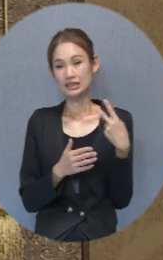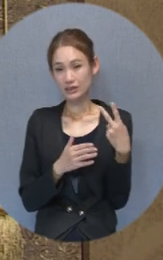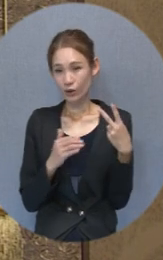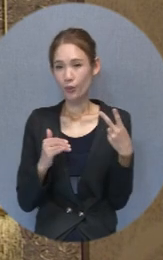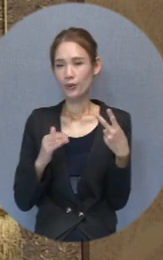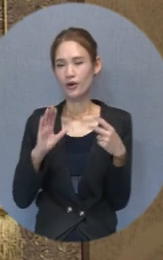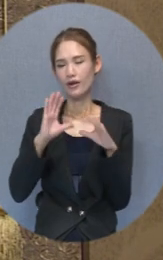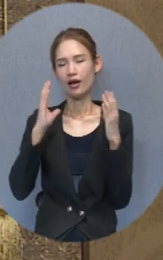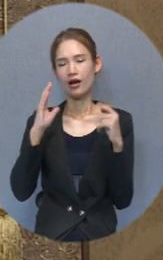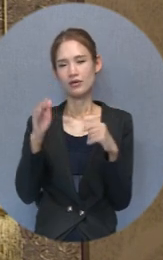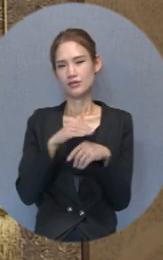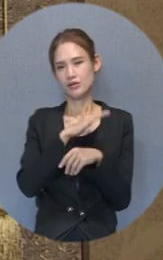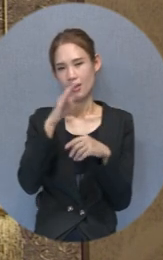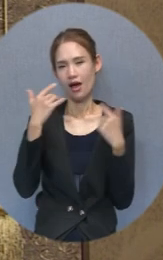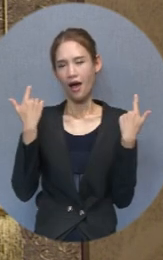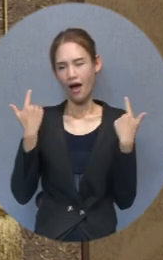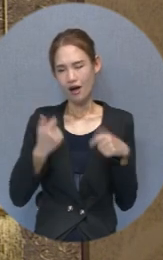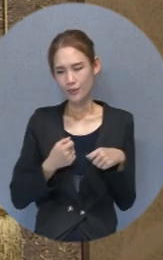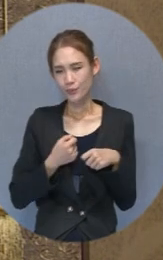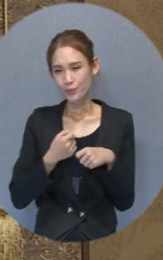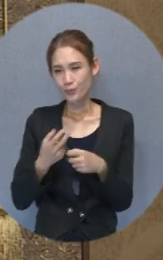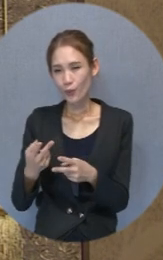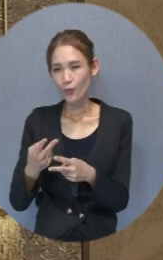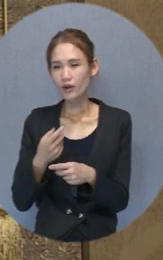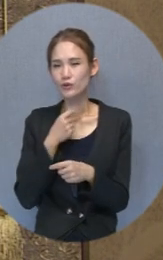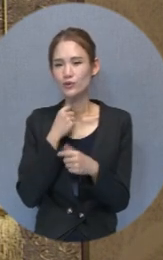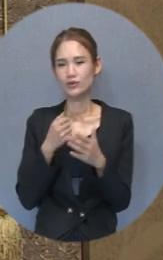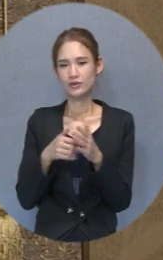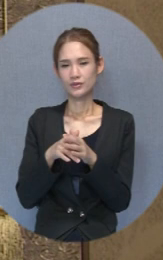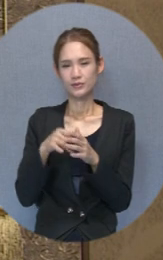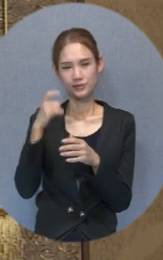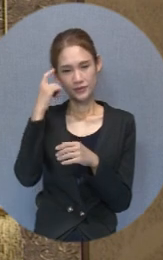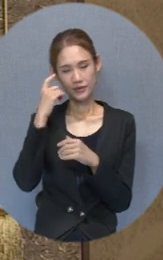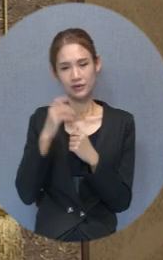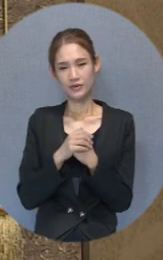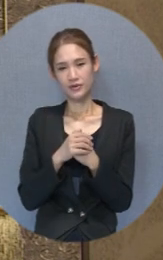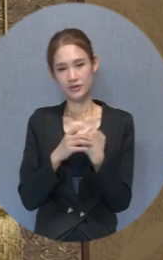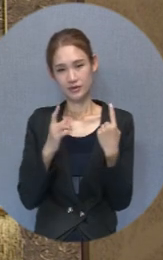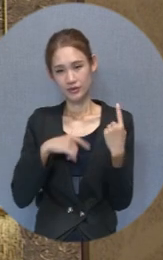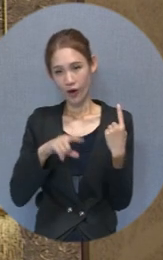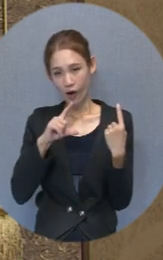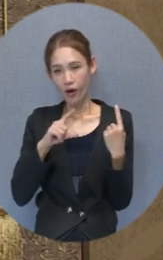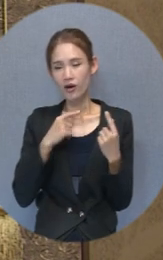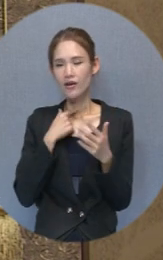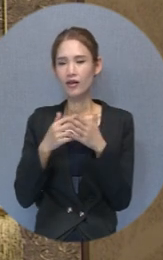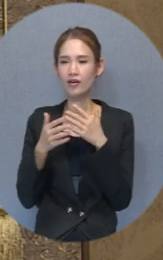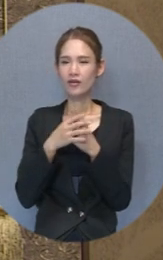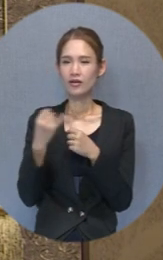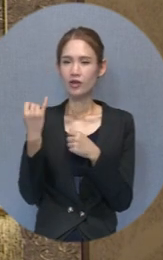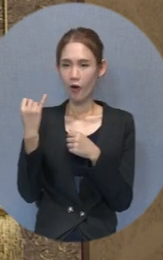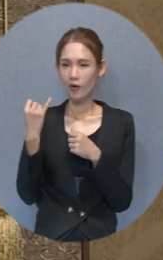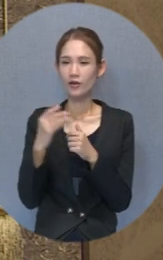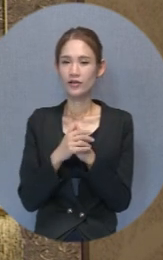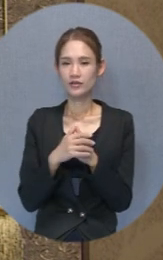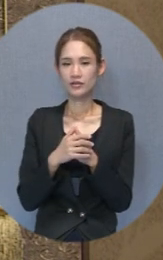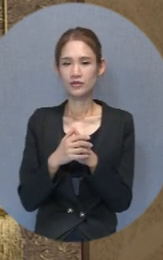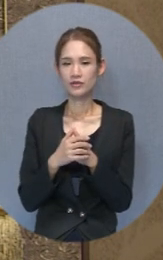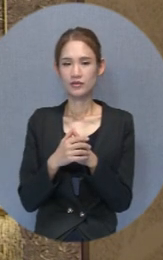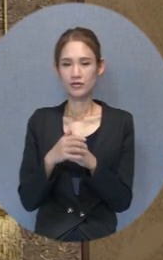2,000명 되는 아이들한테 항상 보내줄 수 있게끔 하자라는 게 있고요. 그리고 또 하나는 경력 단절